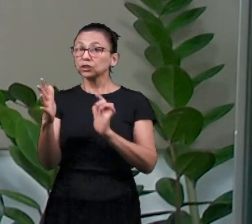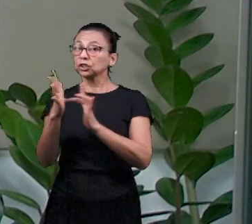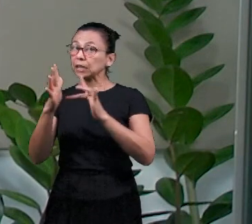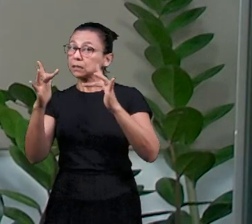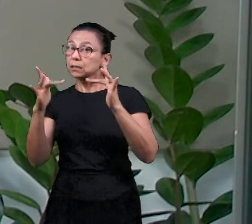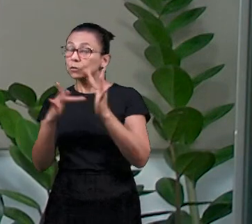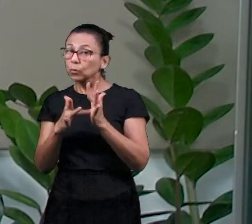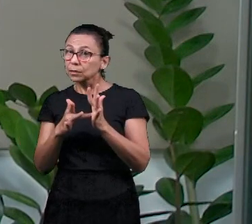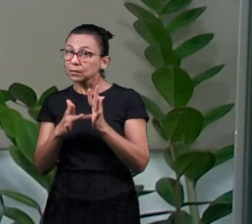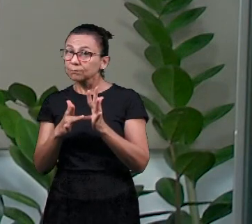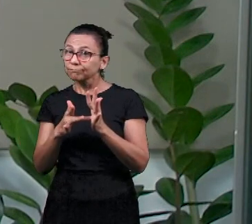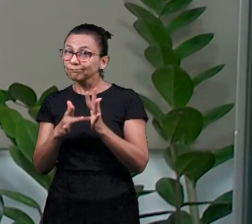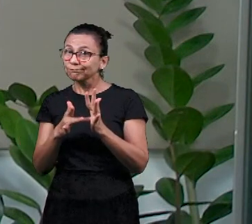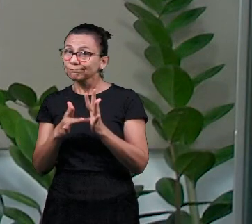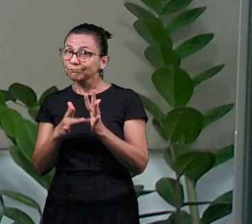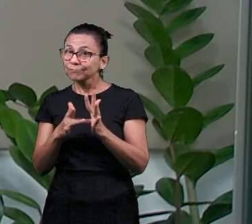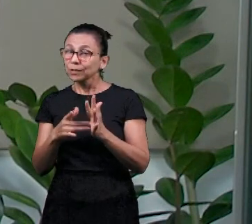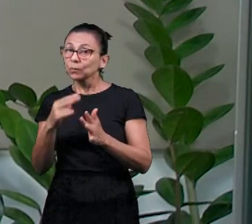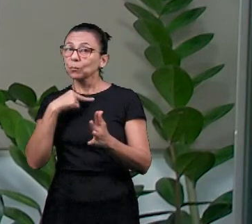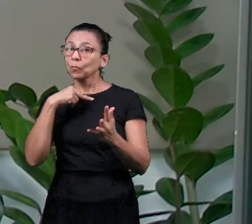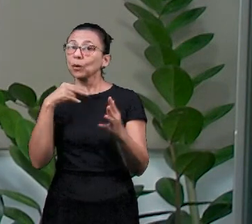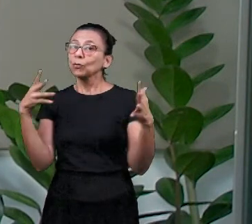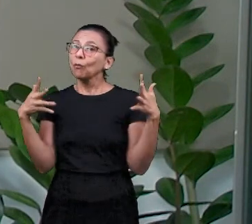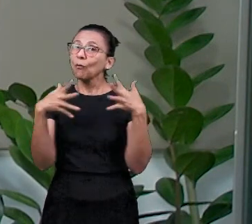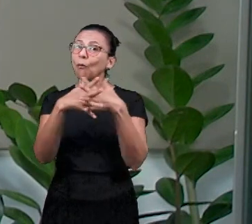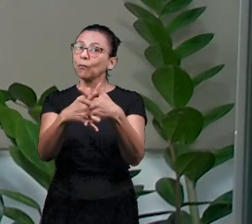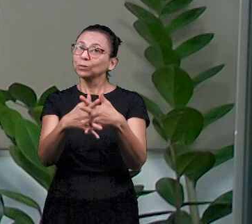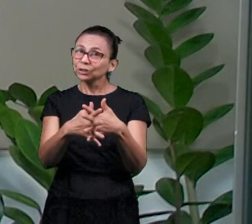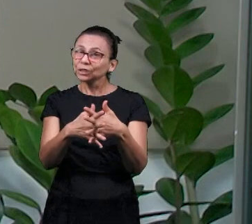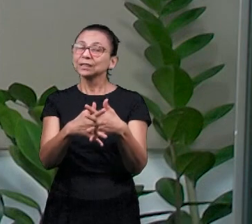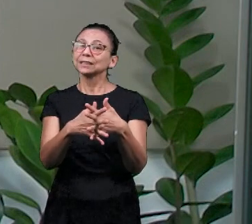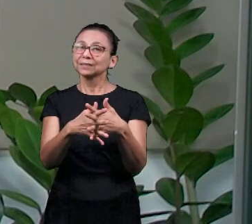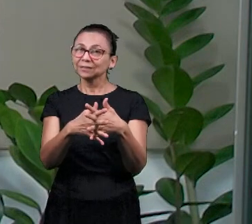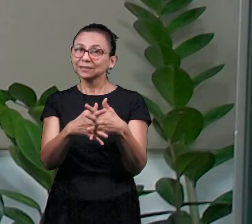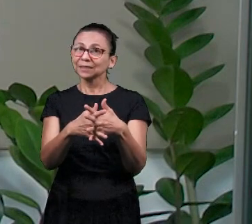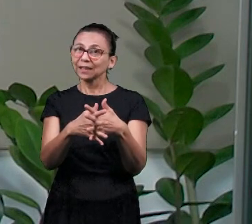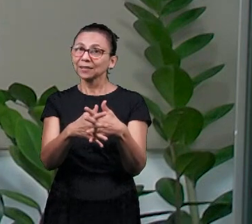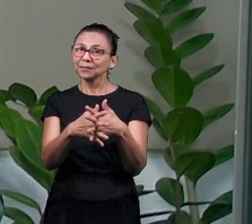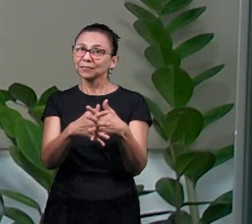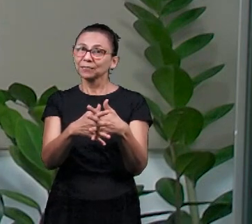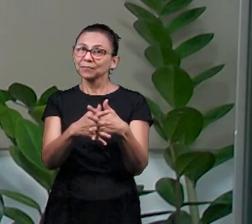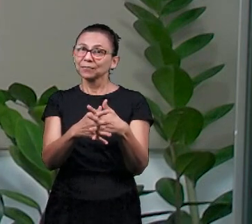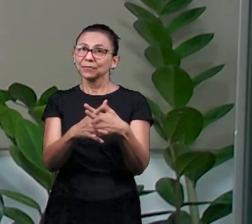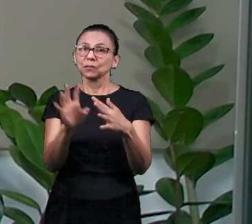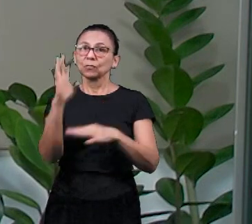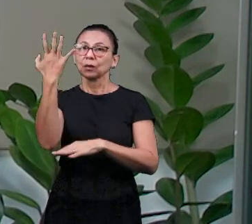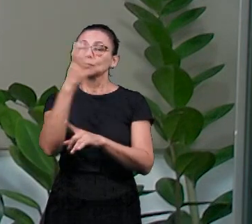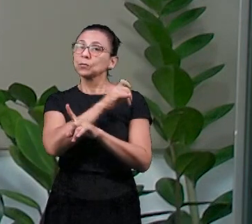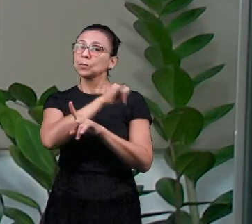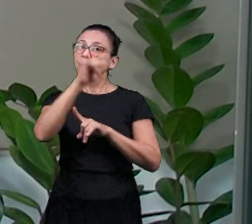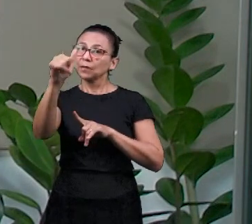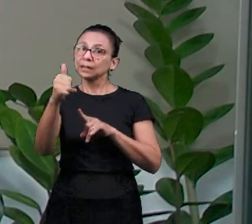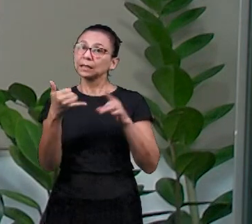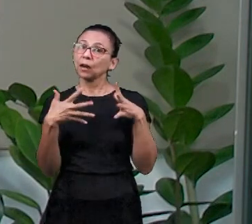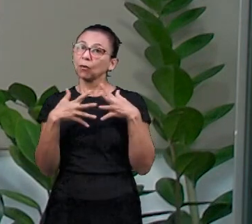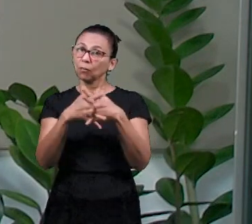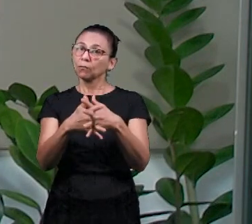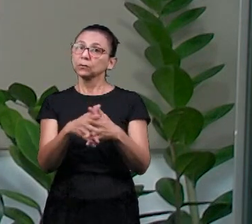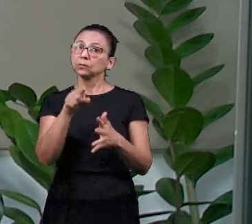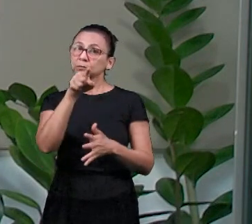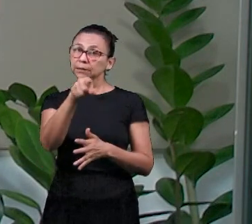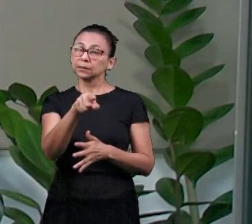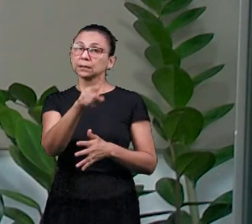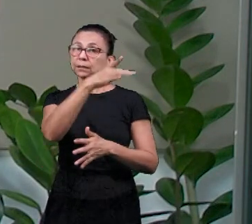de ceux qui simplement mangeaient pain et boivent du vin et pensaient que tout va bien. J'ai toujours